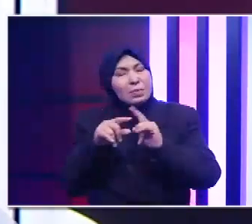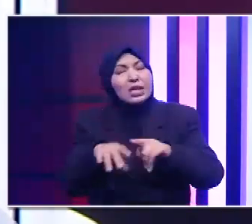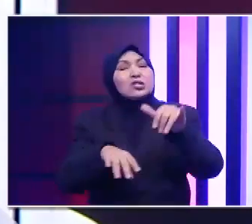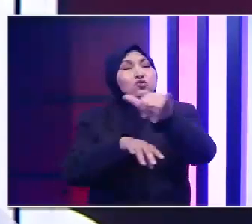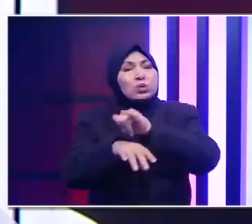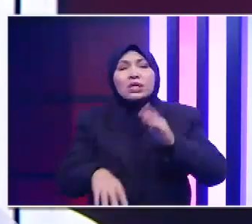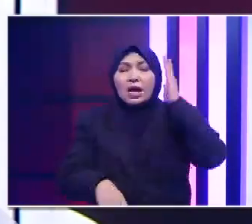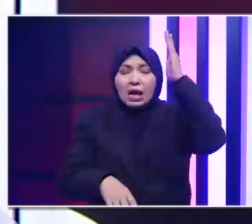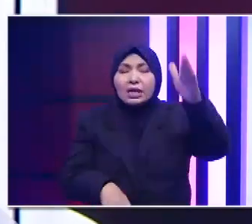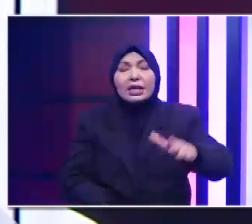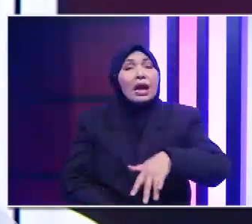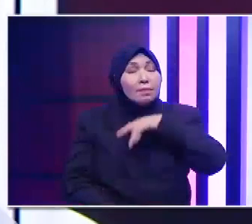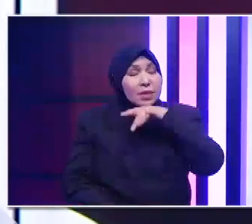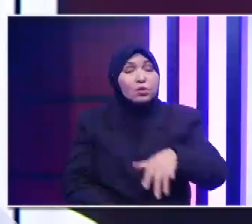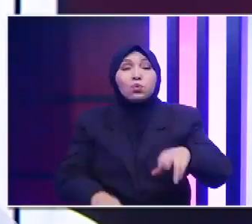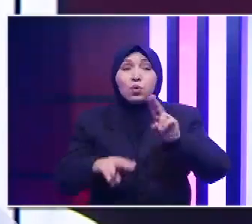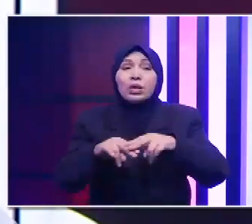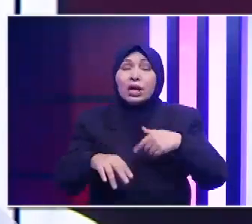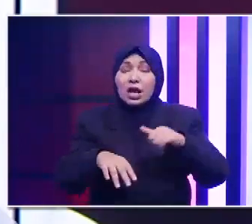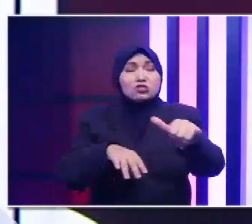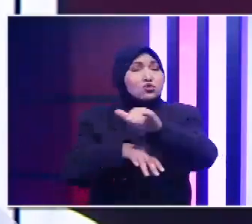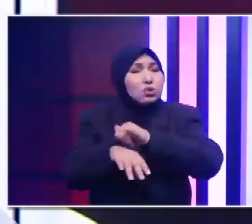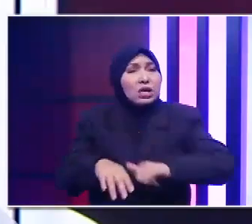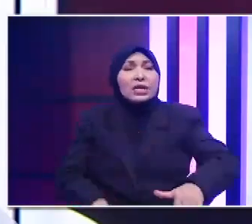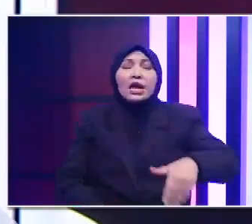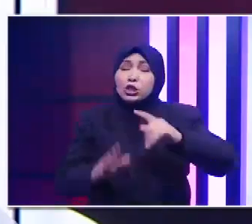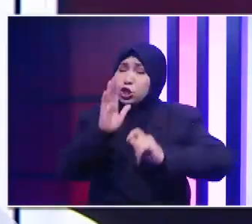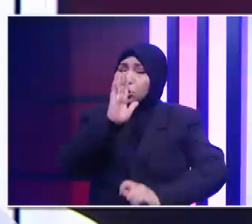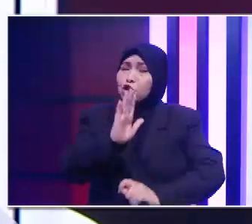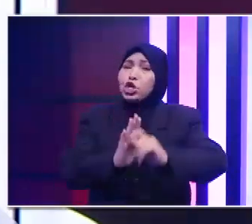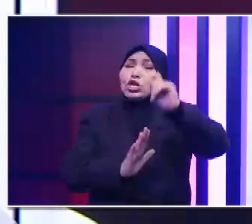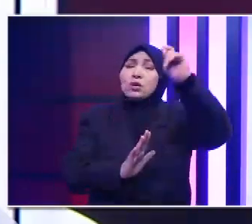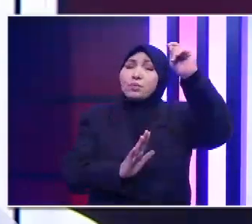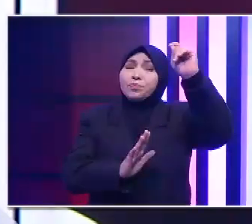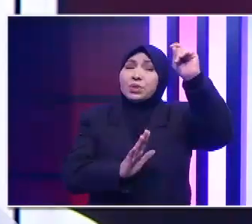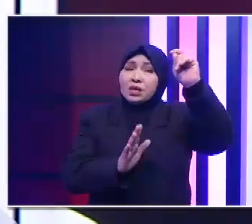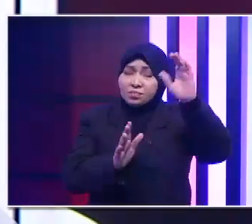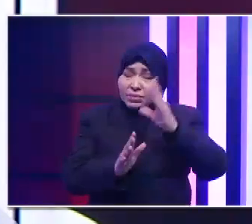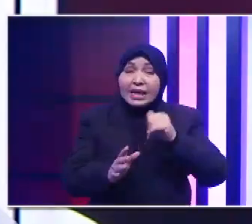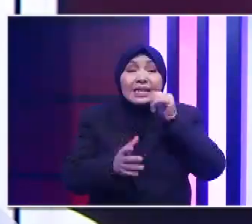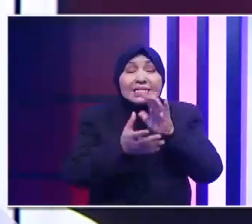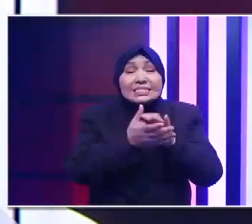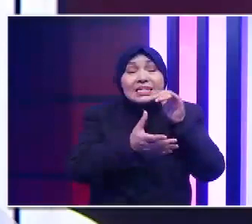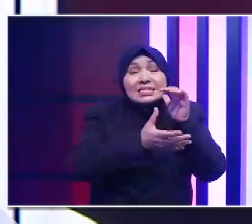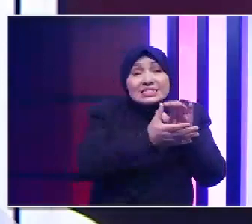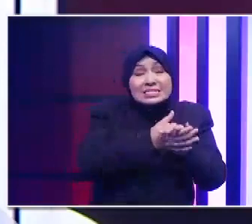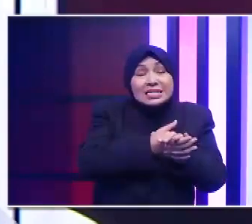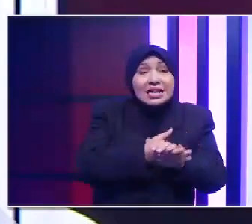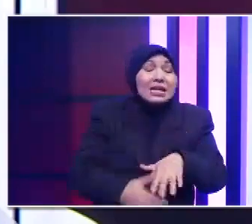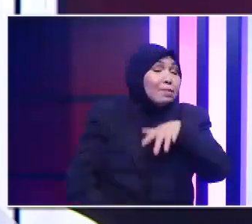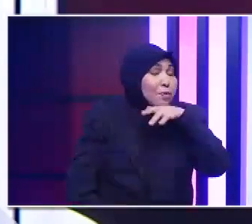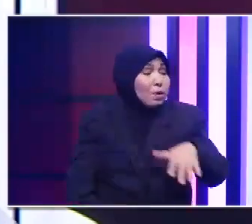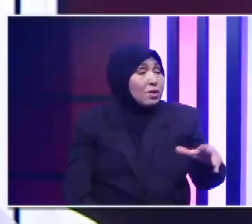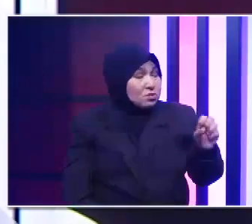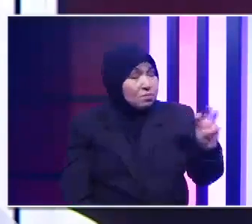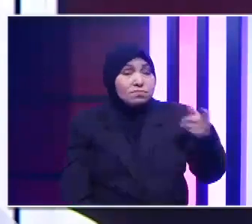juga ya akan lebih sangat sedang duduki Adalah surga yang tertinggi dan isi-isi Nabi Sallallahu Alaihi Wasallam